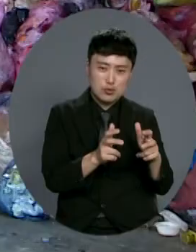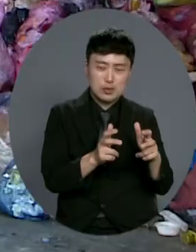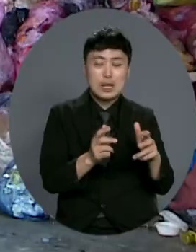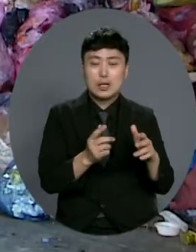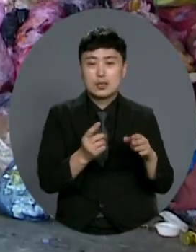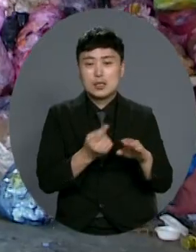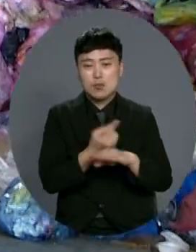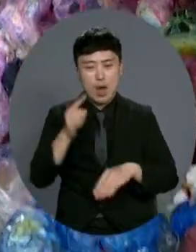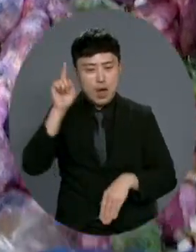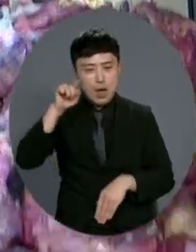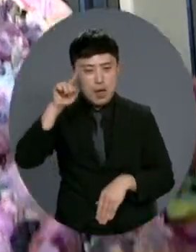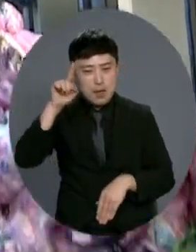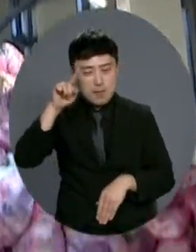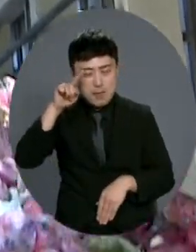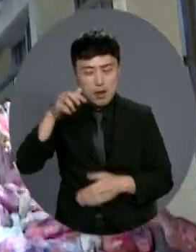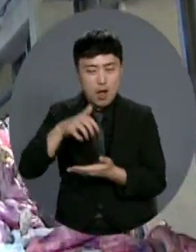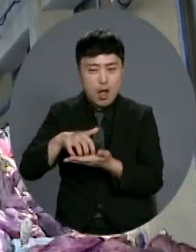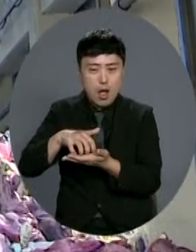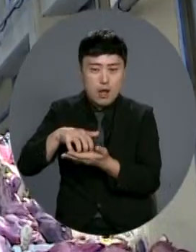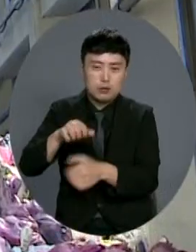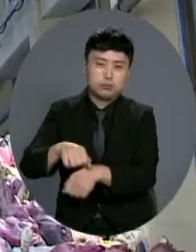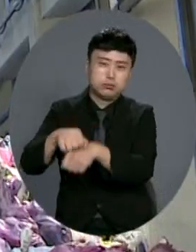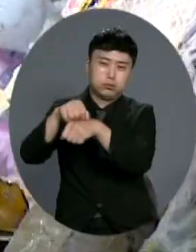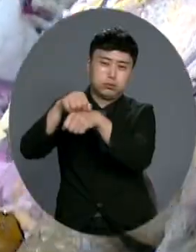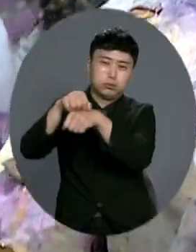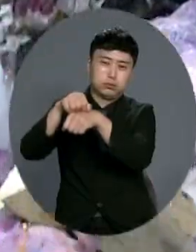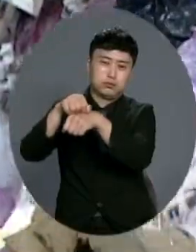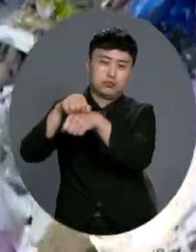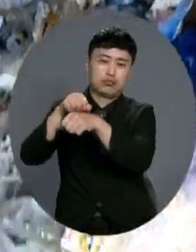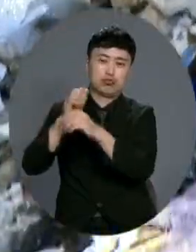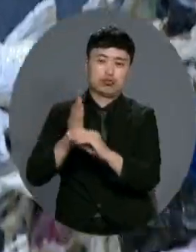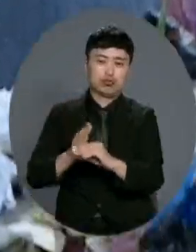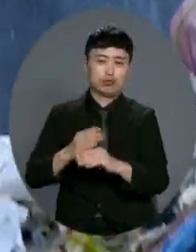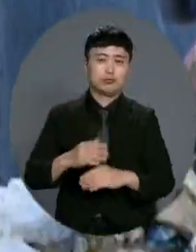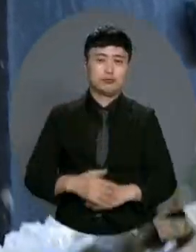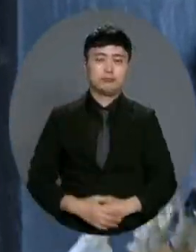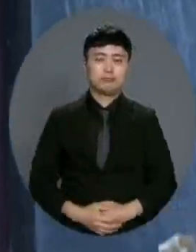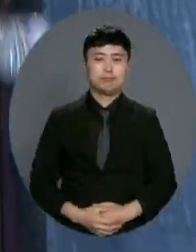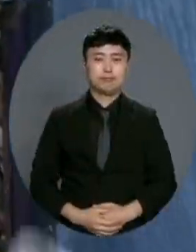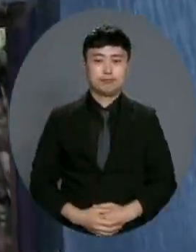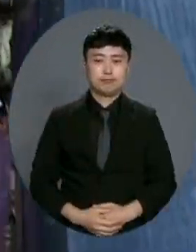제외하면 매일 수십 몇 톤의 쓰레기가 적치되고 있습니다. MBC 뉴스 이도훈입니다.